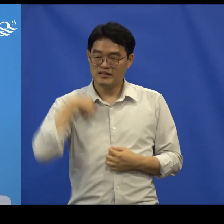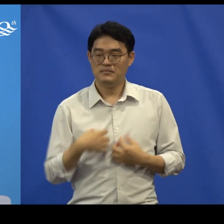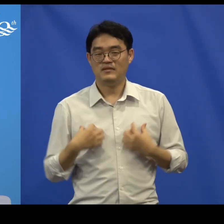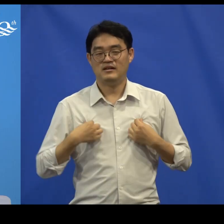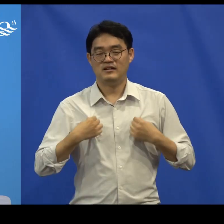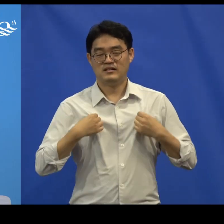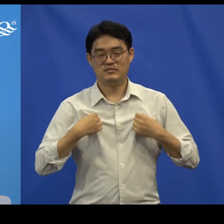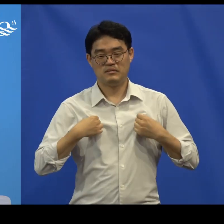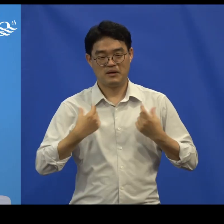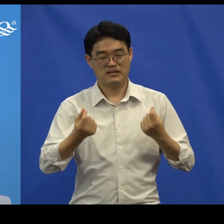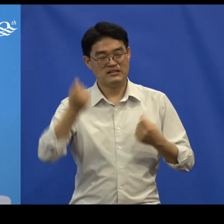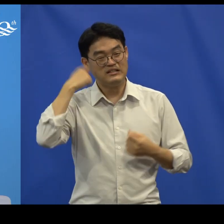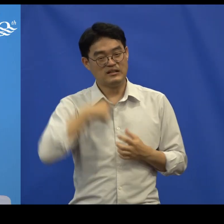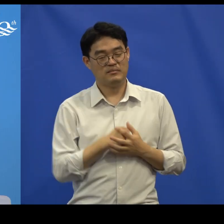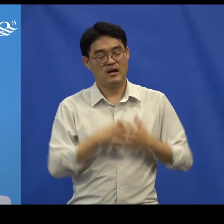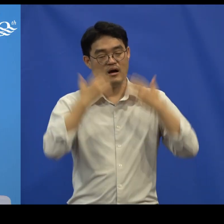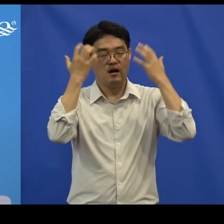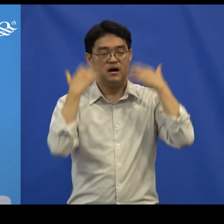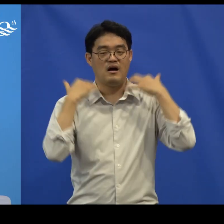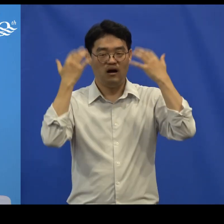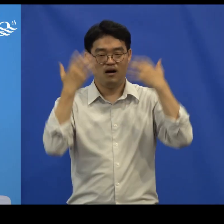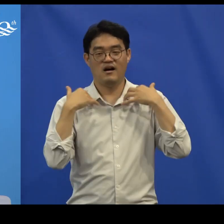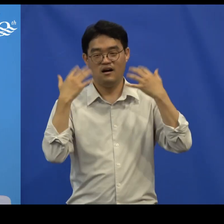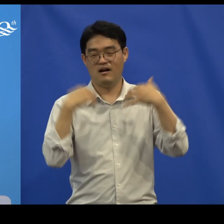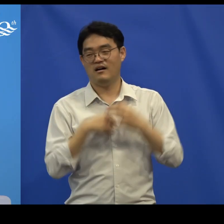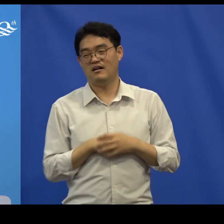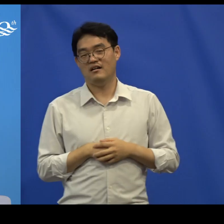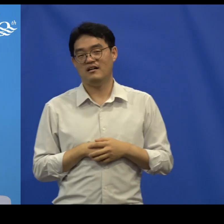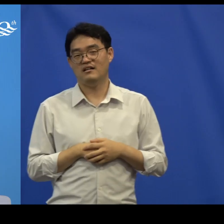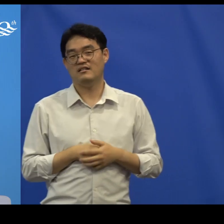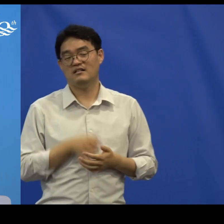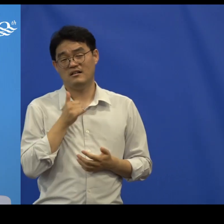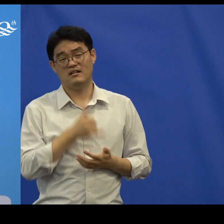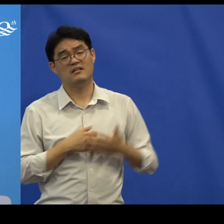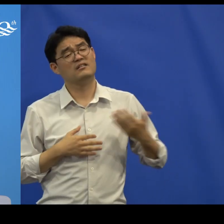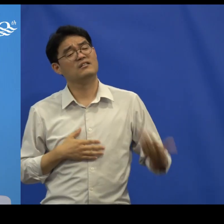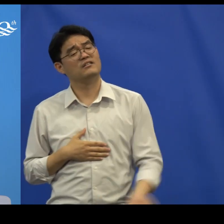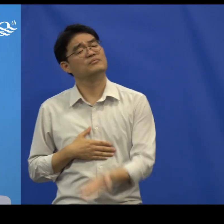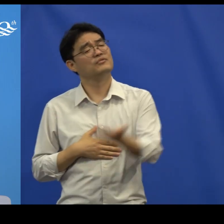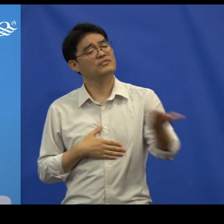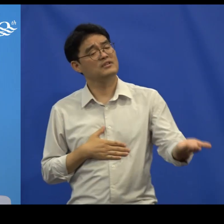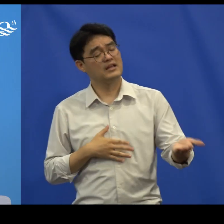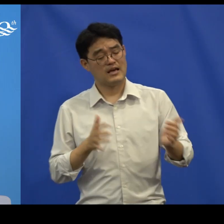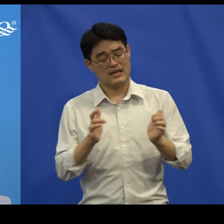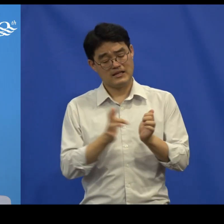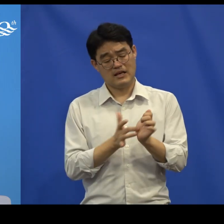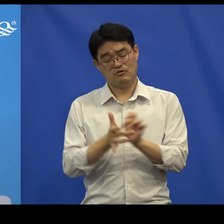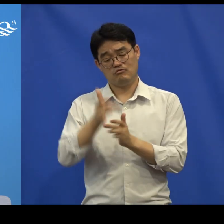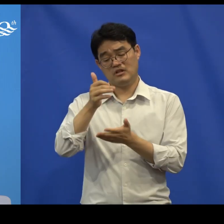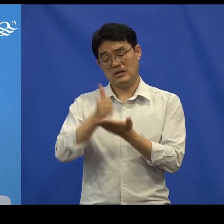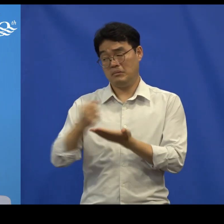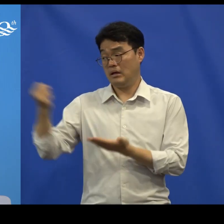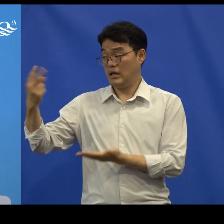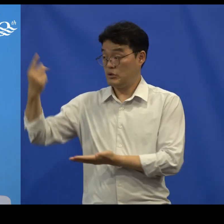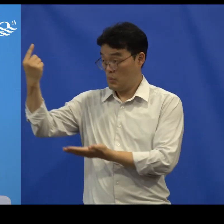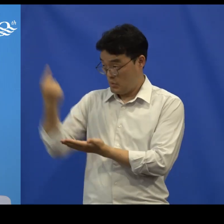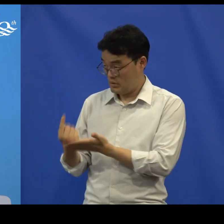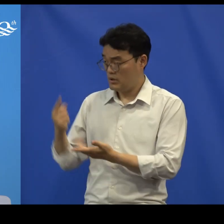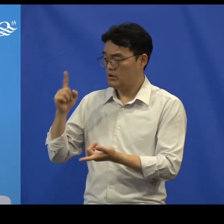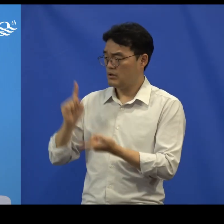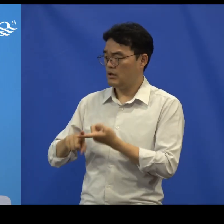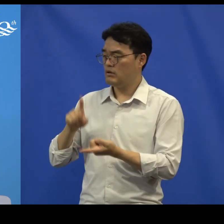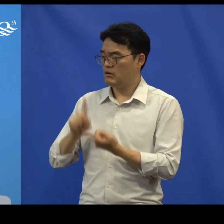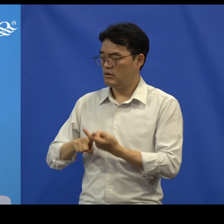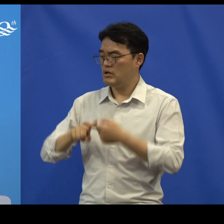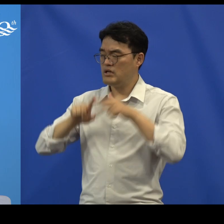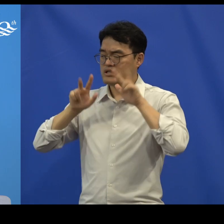하여튼 에어컨을 틀고 해야 됩니다. 여러분, 그리스도가 오신다면 이거를 늘 의식해야 하는 거죠. 믿음의